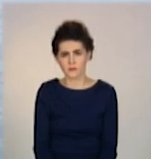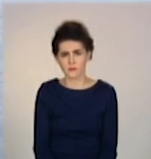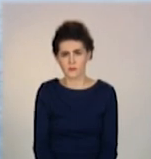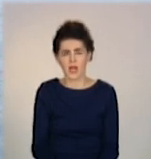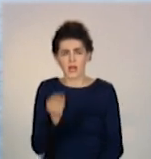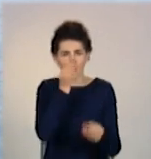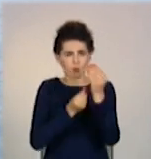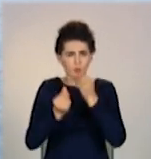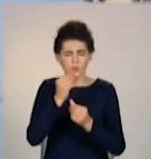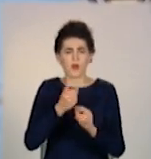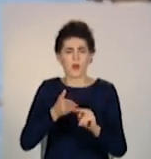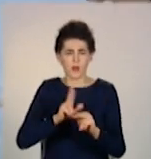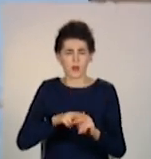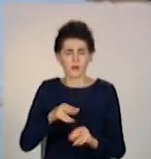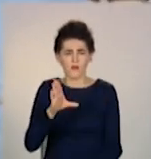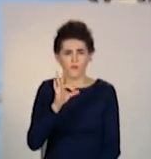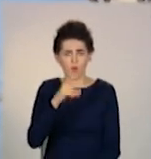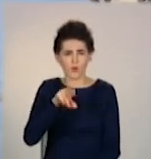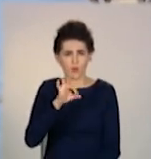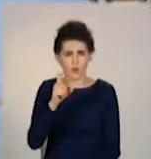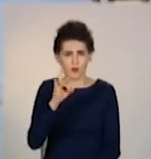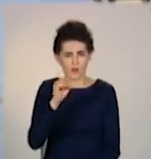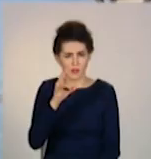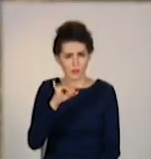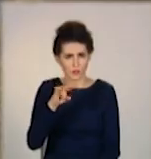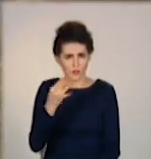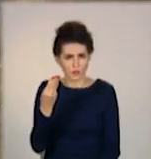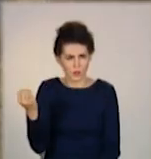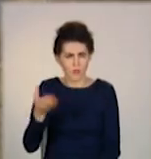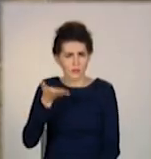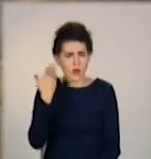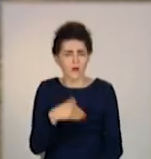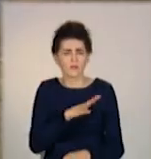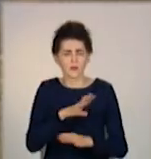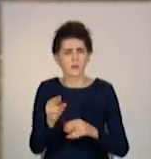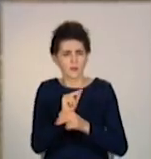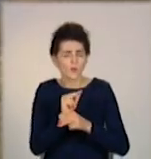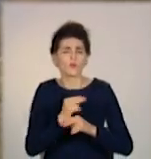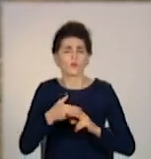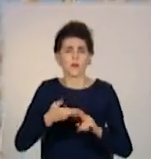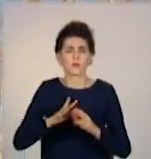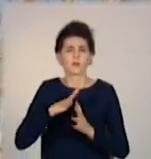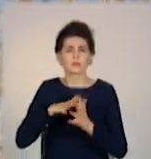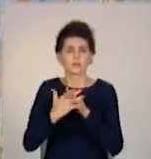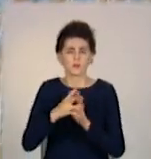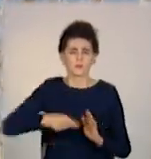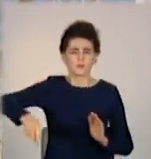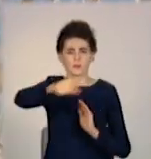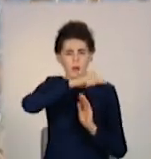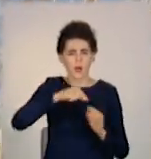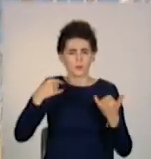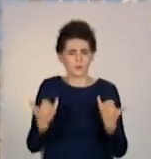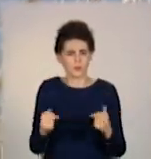Штучне водосховище Клибанбик існує понад півсотні років. Його створили для потреб колишніх колгоспів. Та нині тут